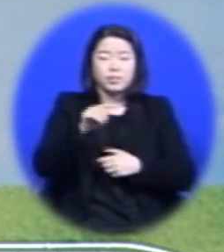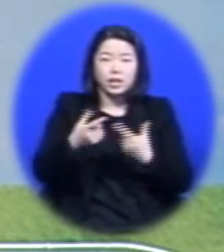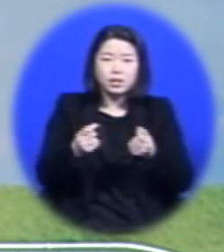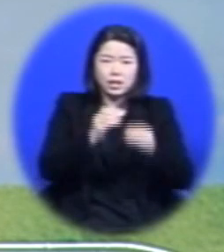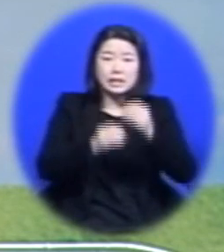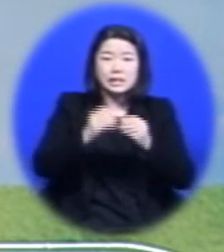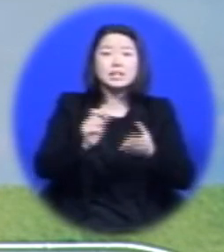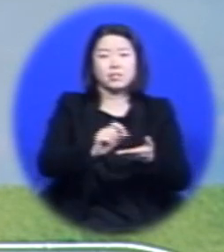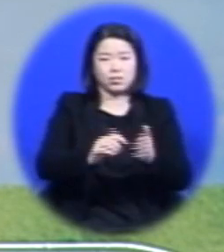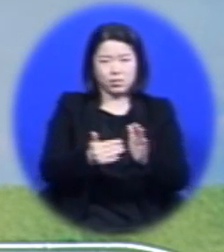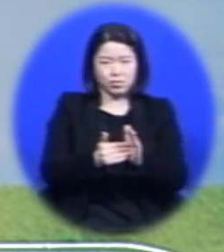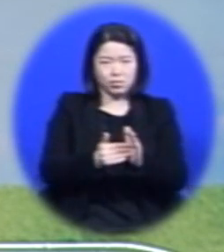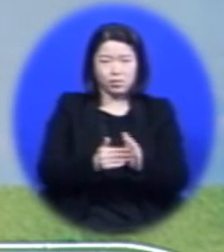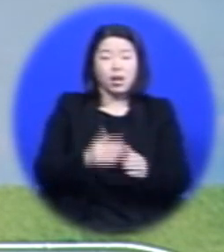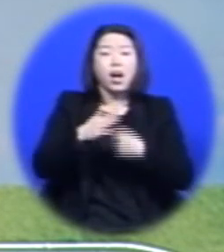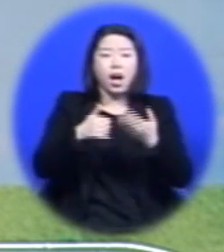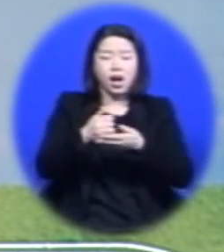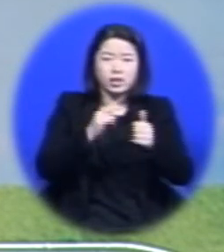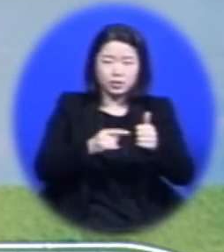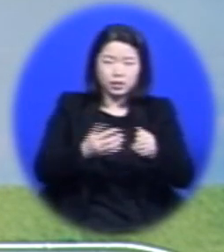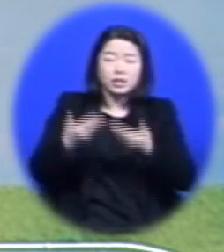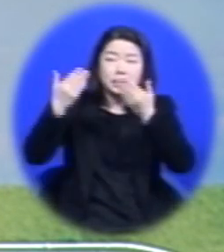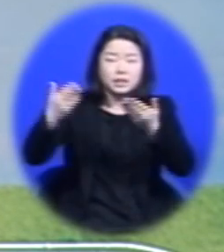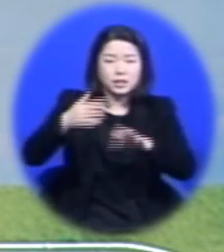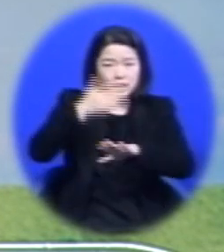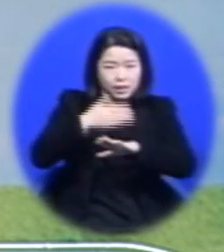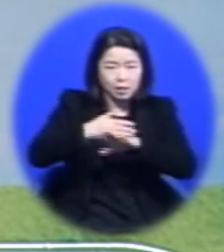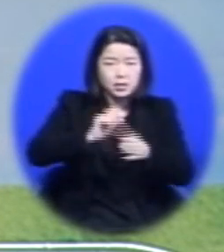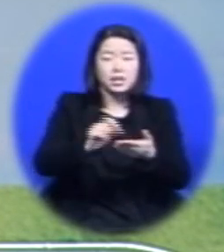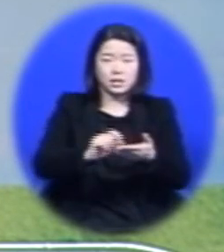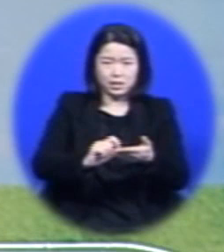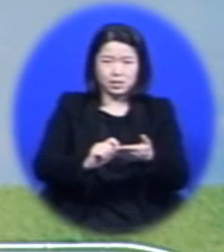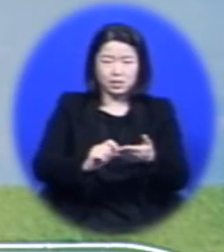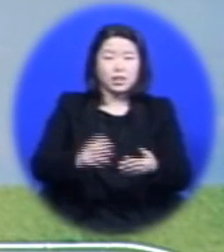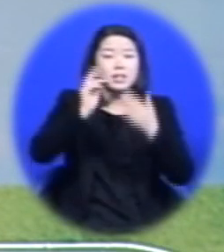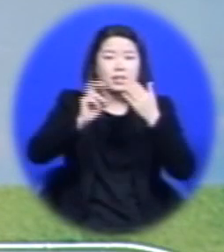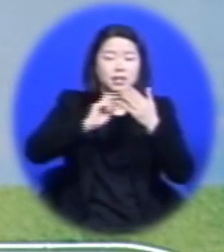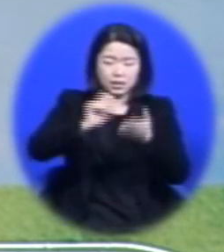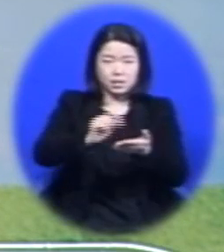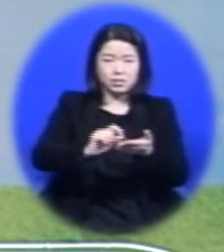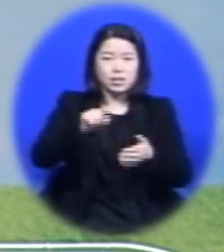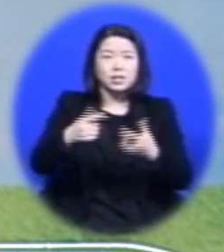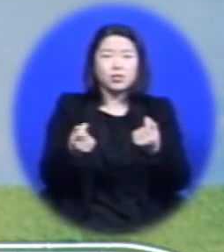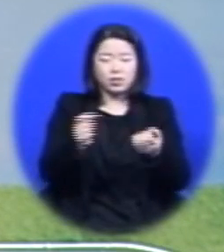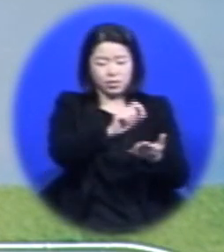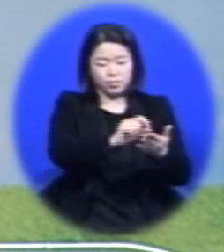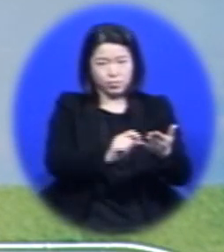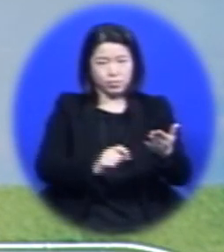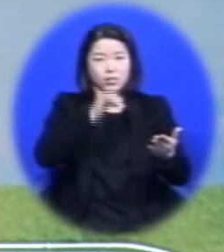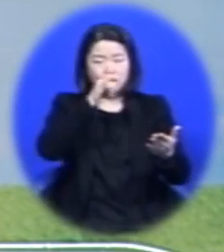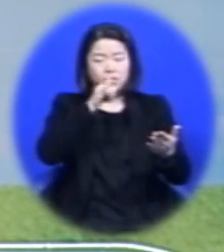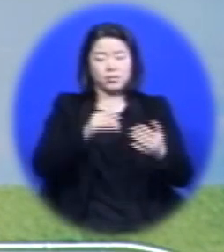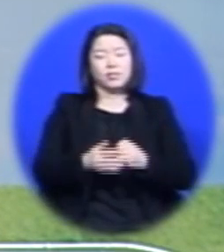c 를 썼어요 하나님께 올려 드리는 감사의 시 찬양에 시를 그렇게 쓴 거예요